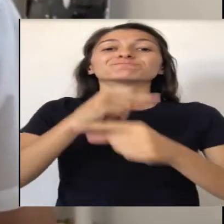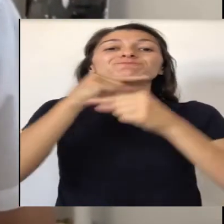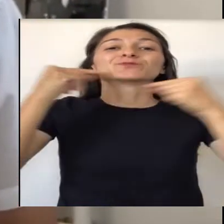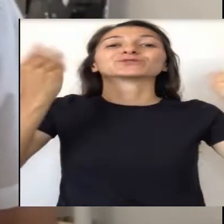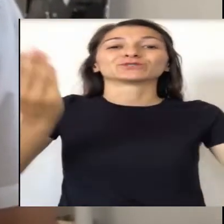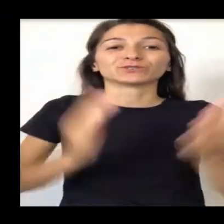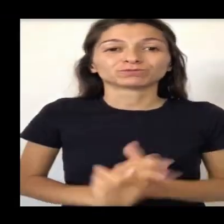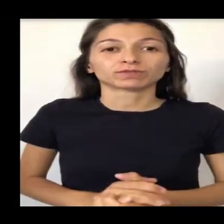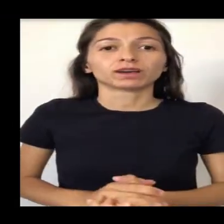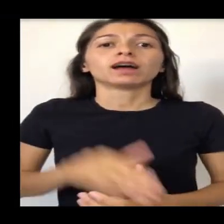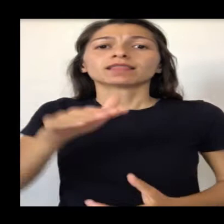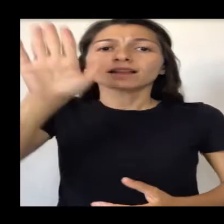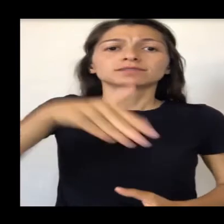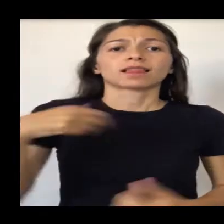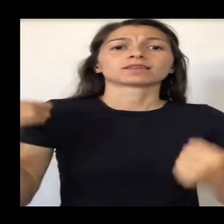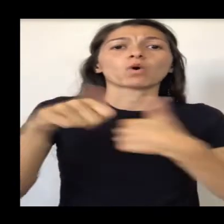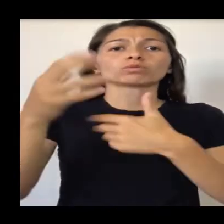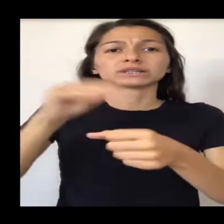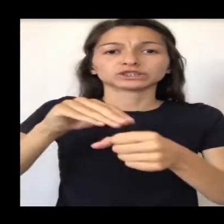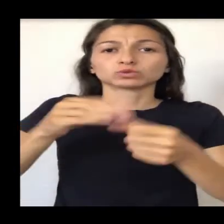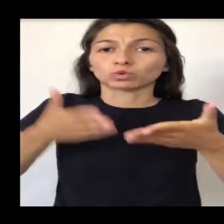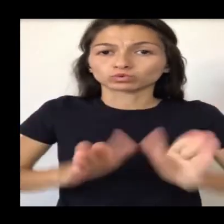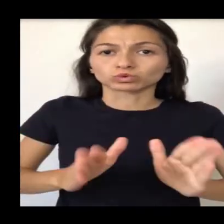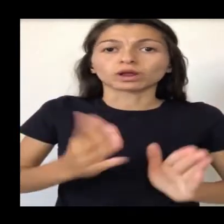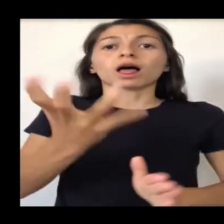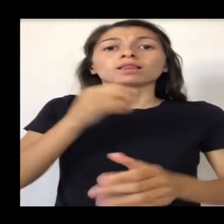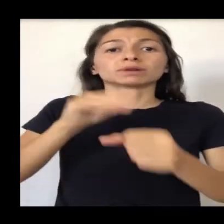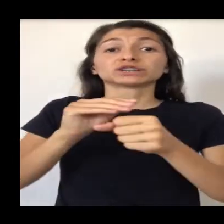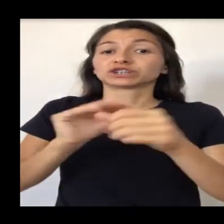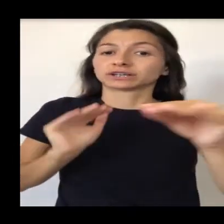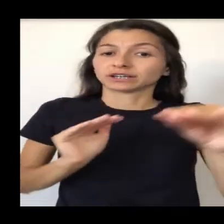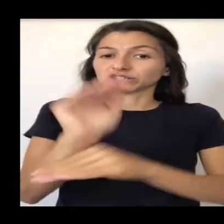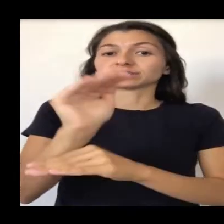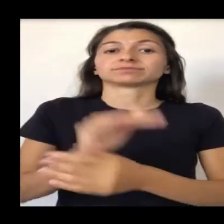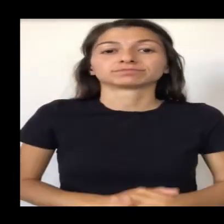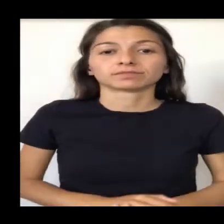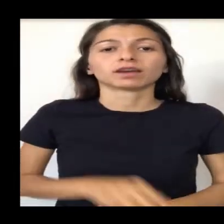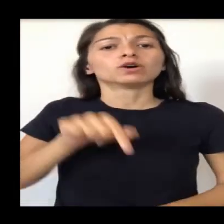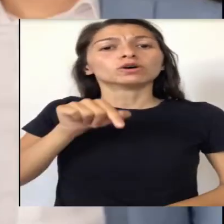için yaşadığın, senin olan, senin aracılığında bizim olan kürsüyü.